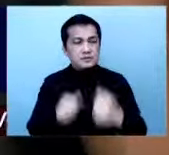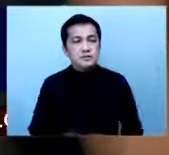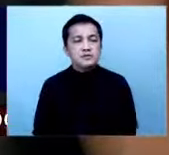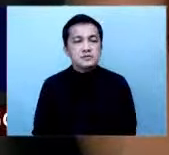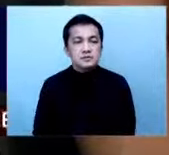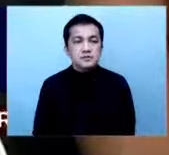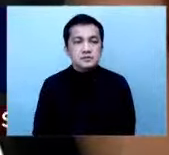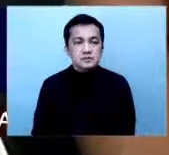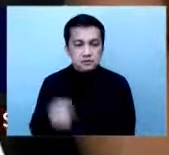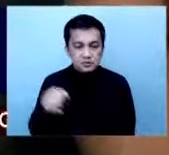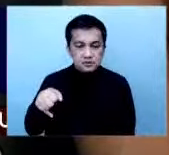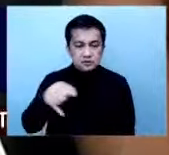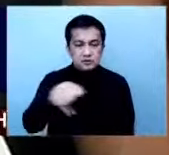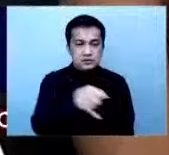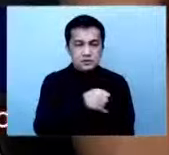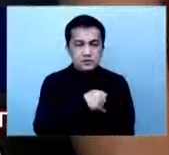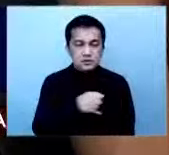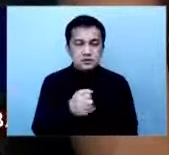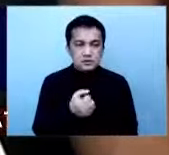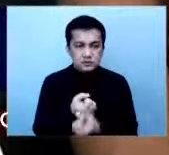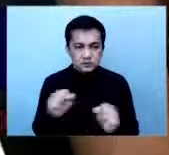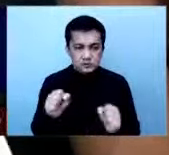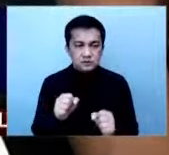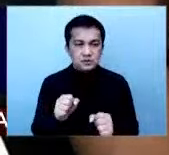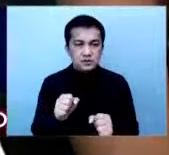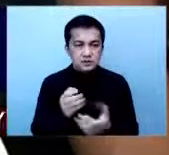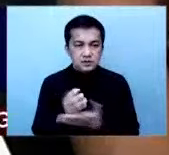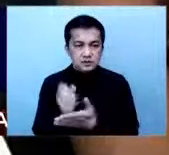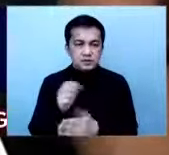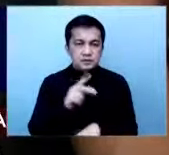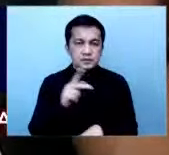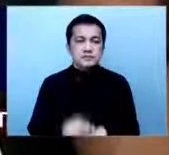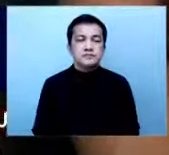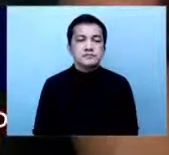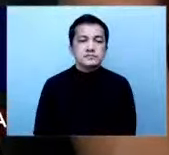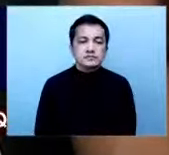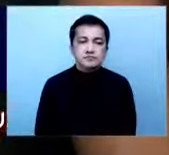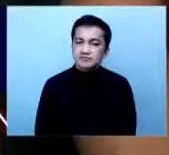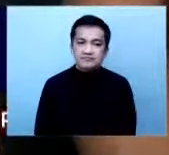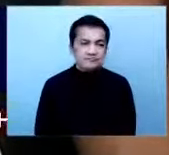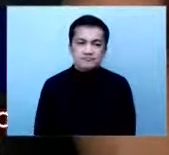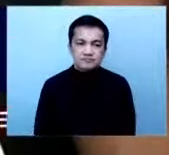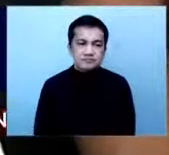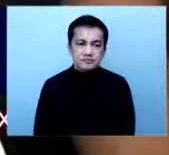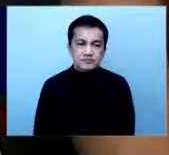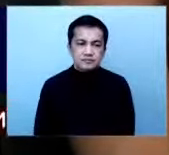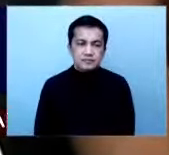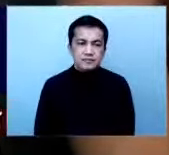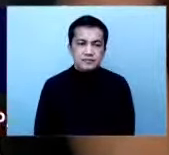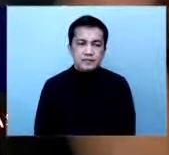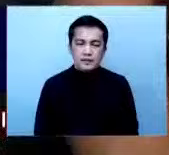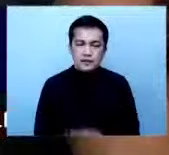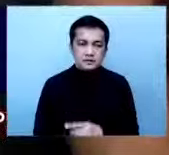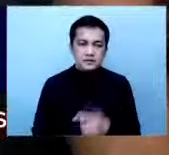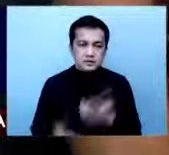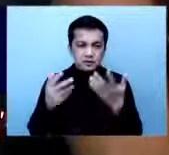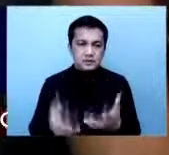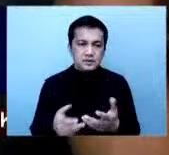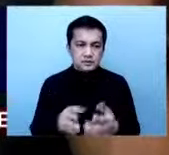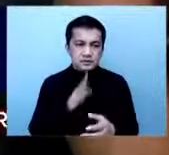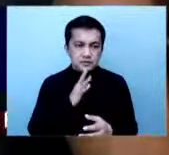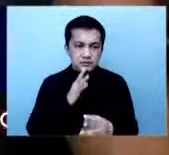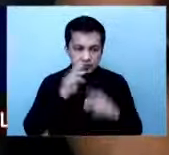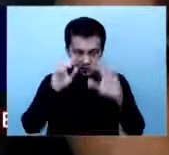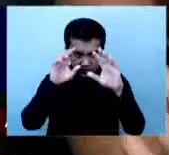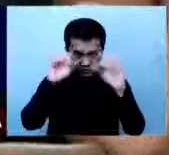territory the Sovereignty and the sov rights of the Philippines that something we ganyan kabigat ang pahayag ni Pangulong